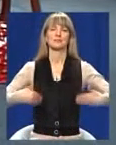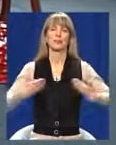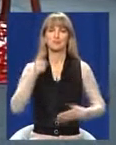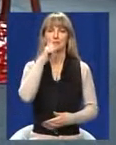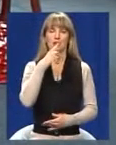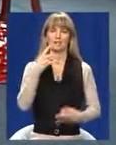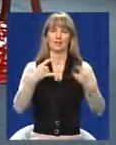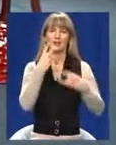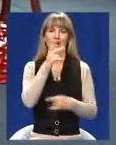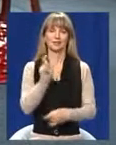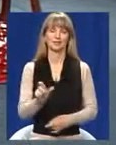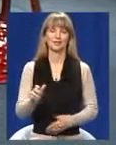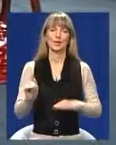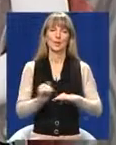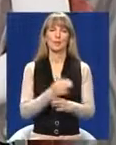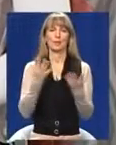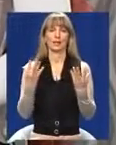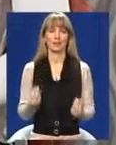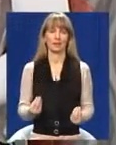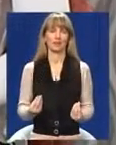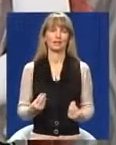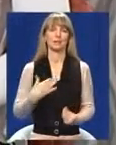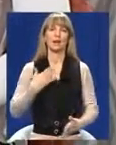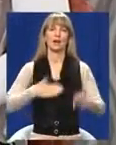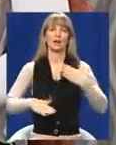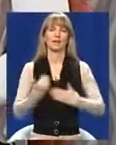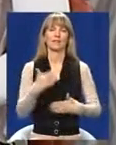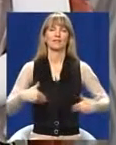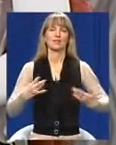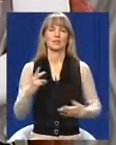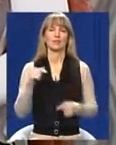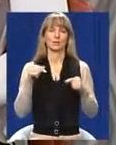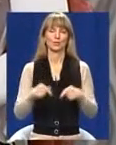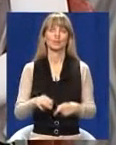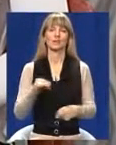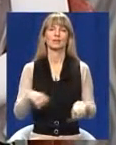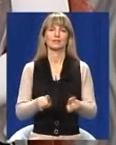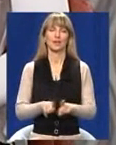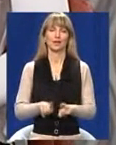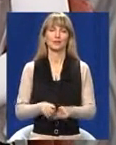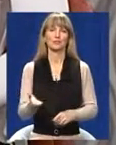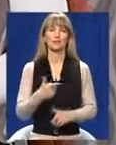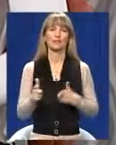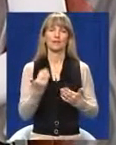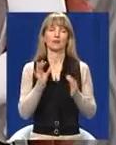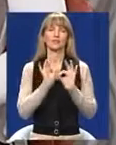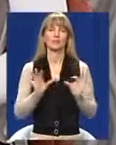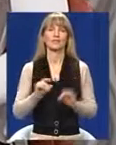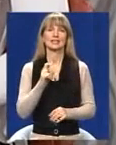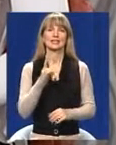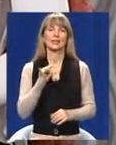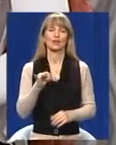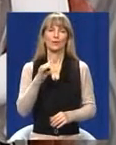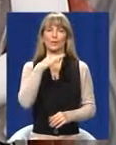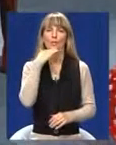привіт, маленькі глядачі! Доброго дня! Ми раді вітати вас на нашому каналі, і також ми вам готові розповісти з Кірою дуже